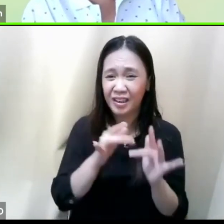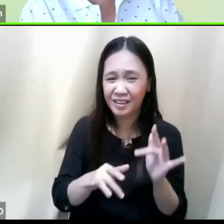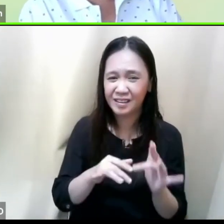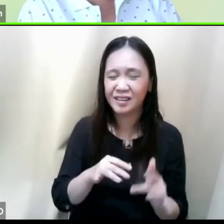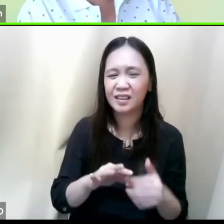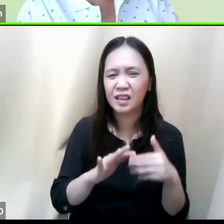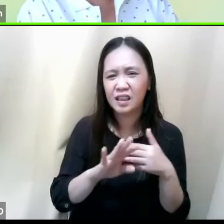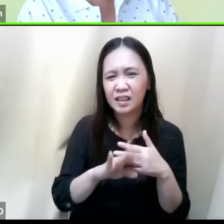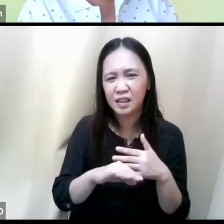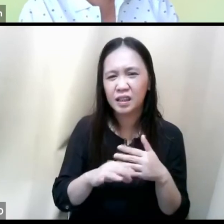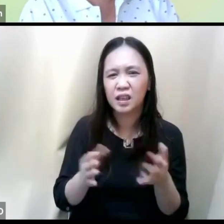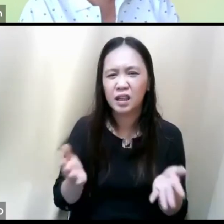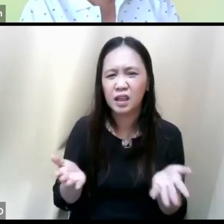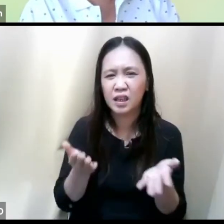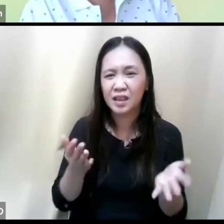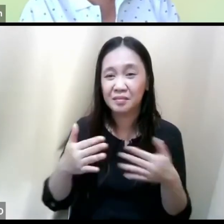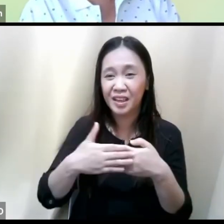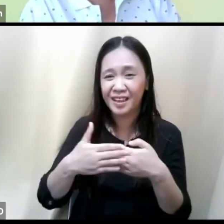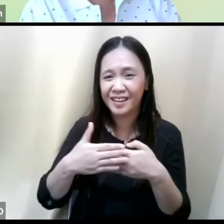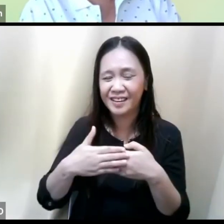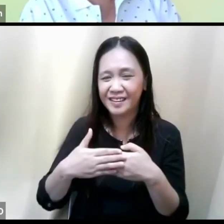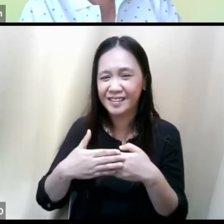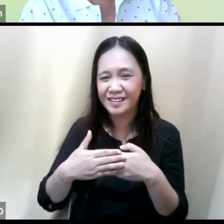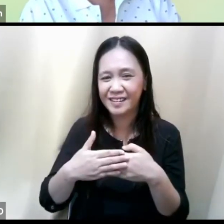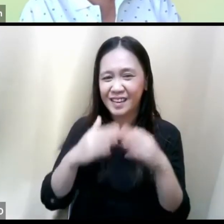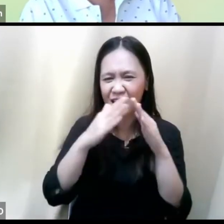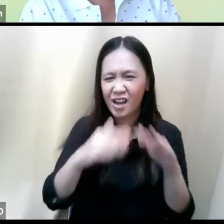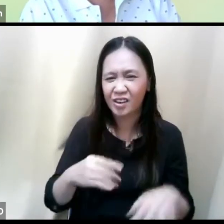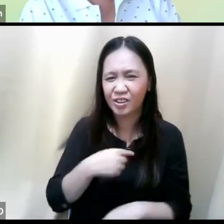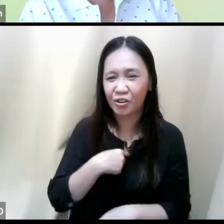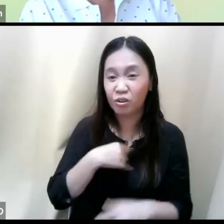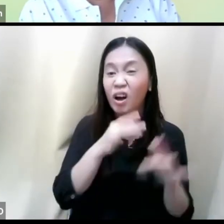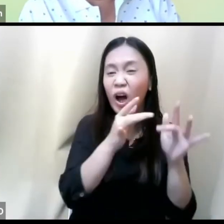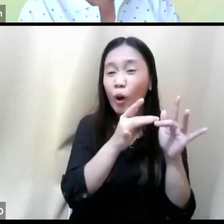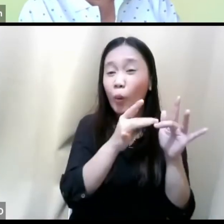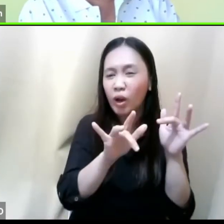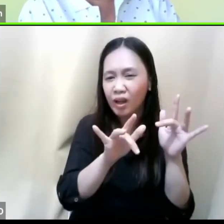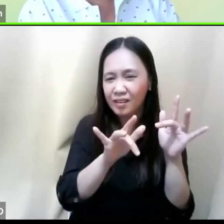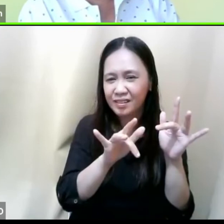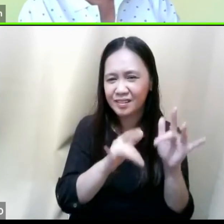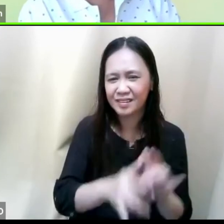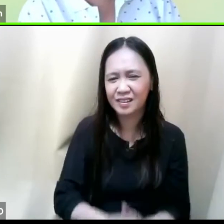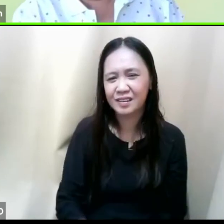Siguro malapit ang bahay ni Teacher Mark sa amin. Ako rin po nawala ng connection.